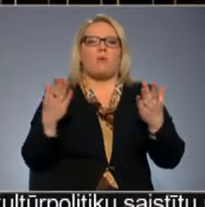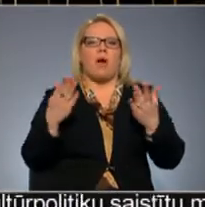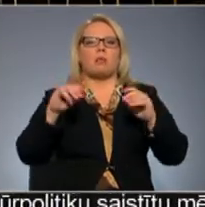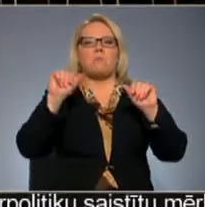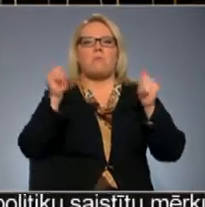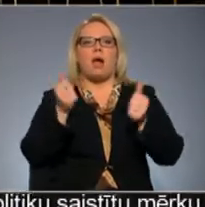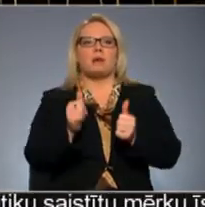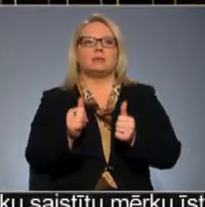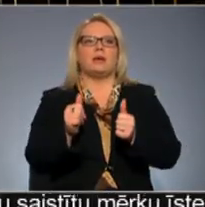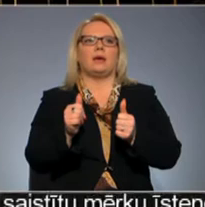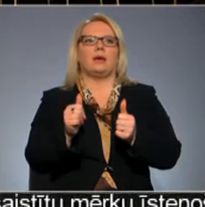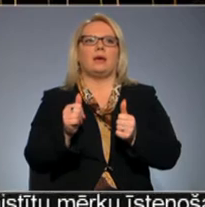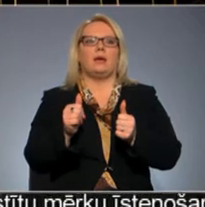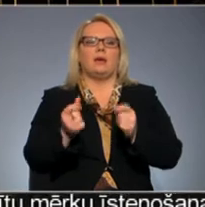mākslīgi